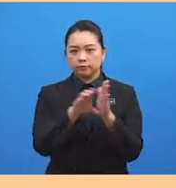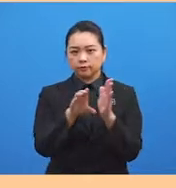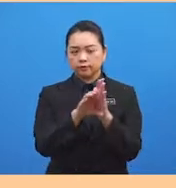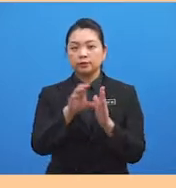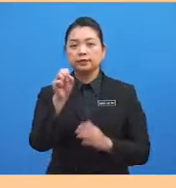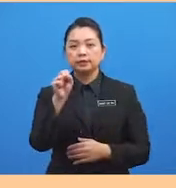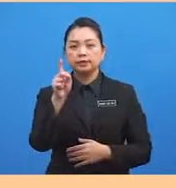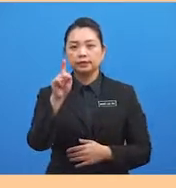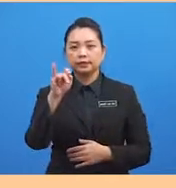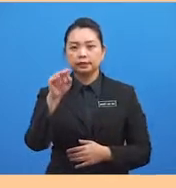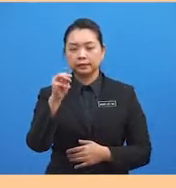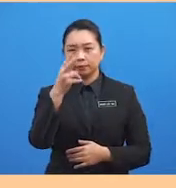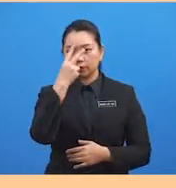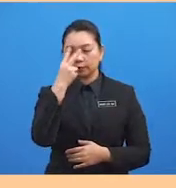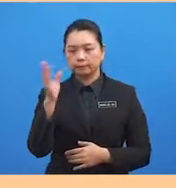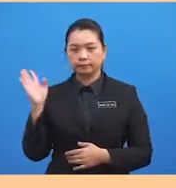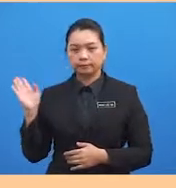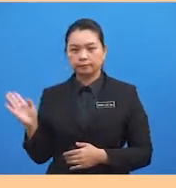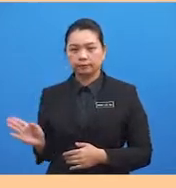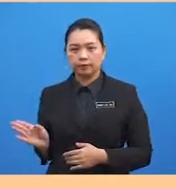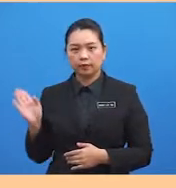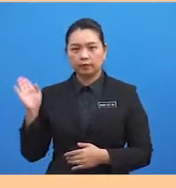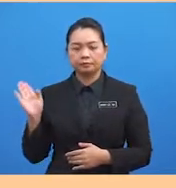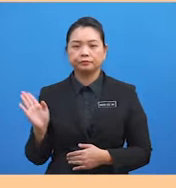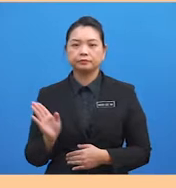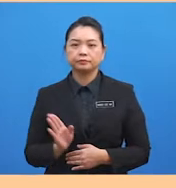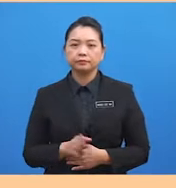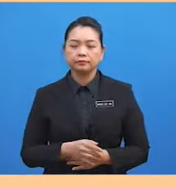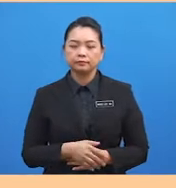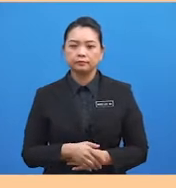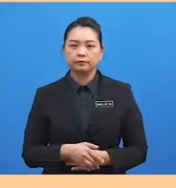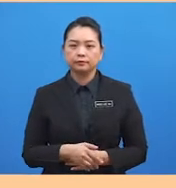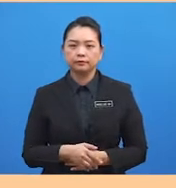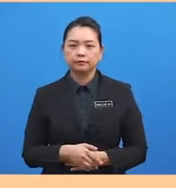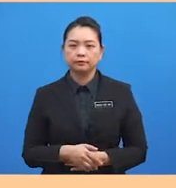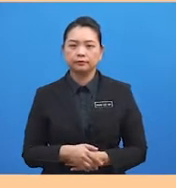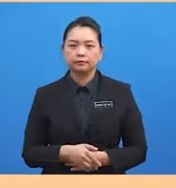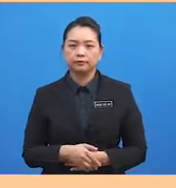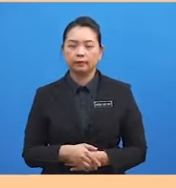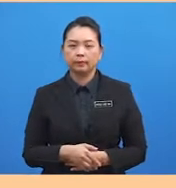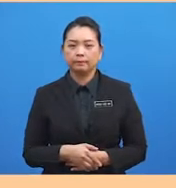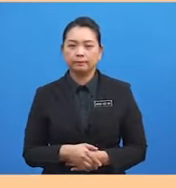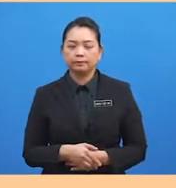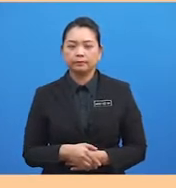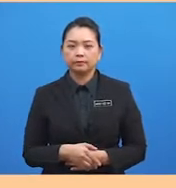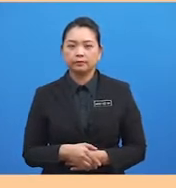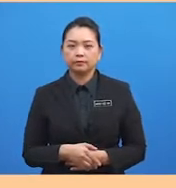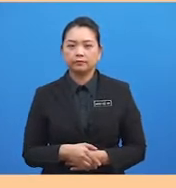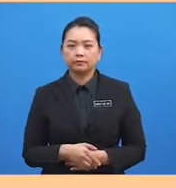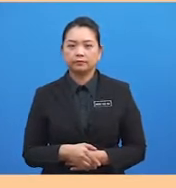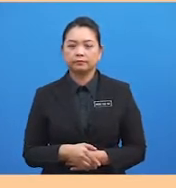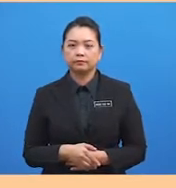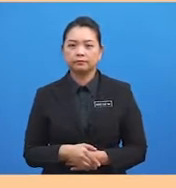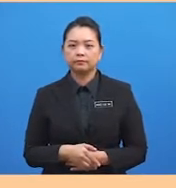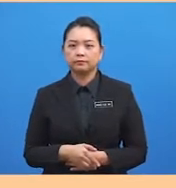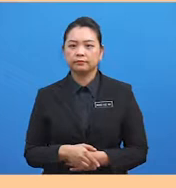yang ditawarkan oleh CGC ialah Skim Jaminan Laluan Terus, Skim Jaminan